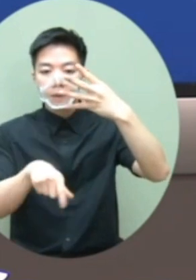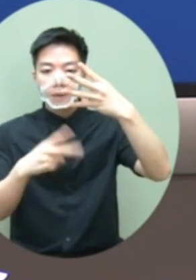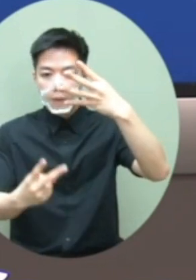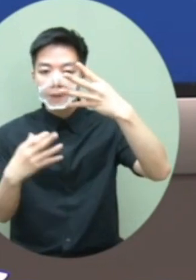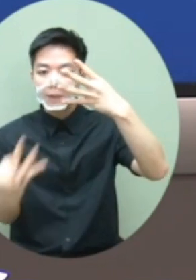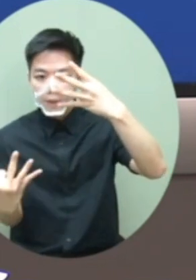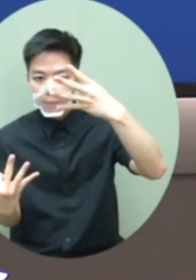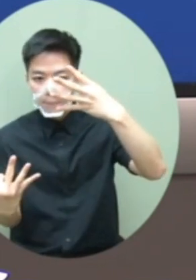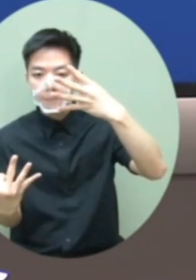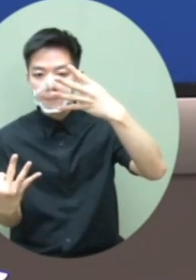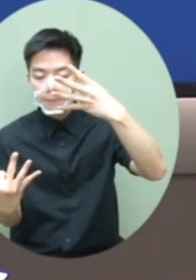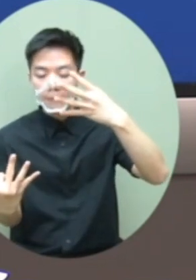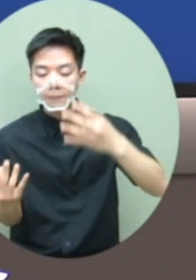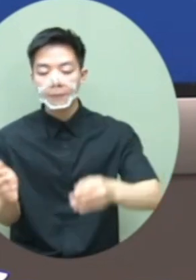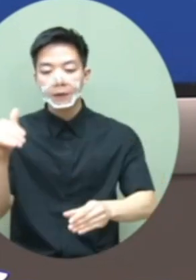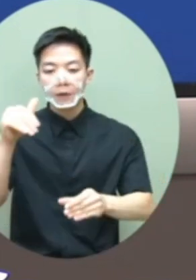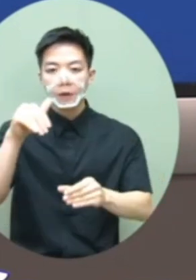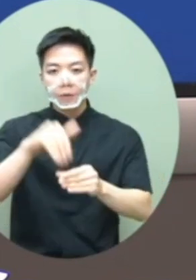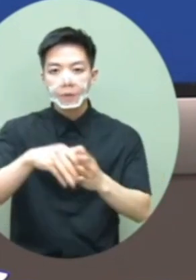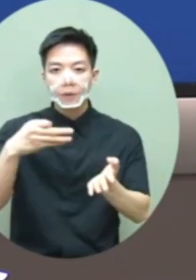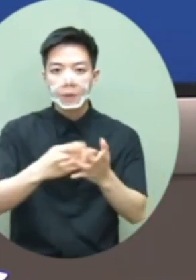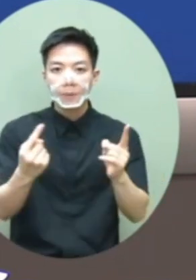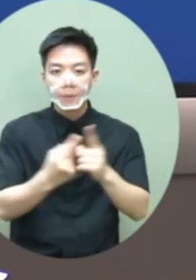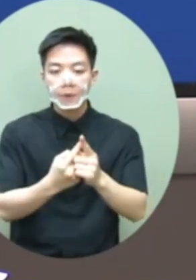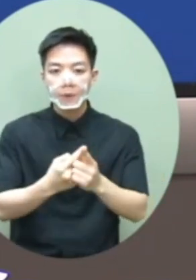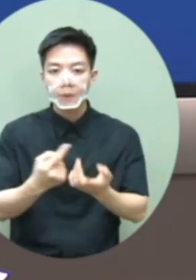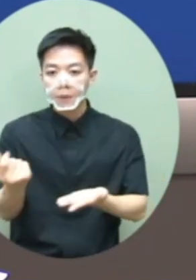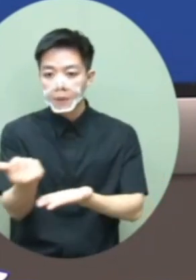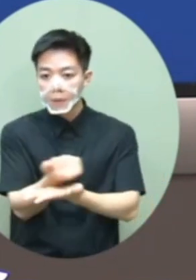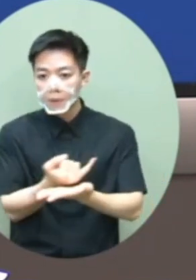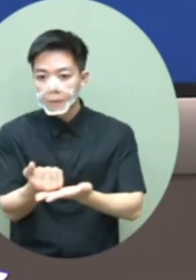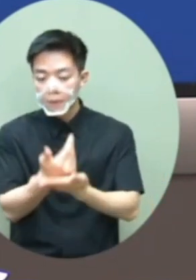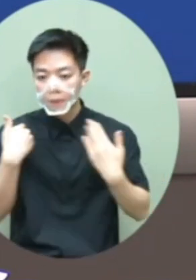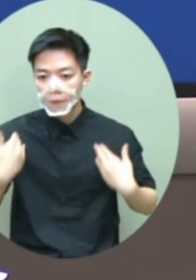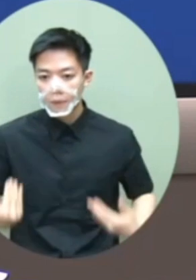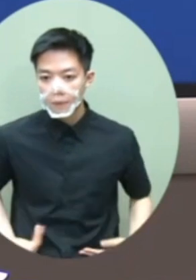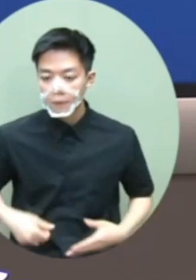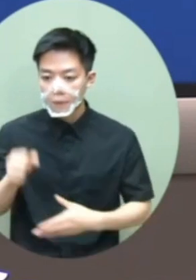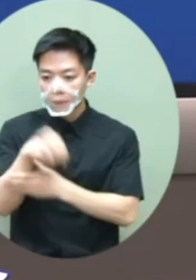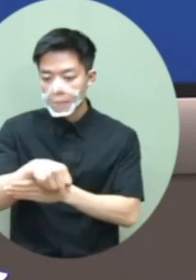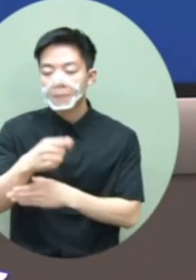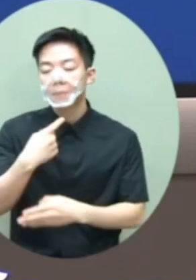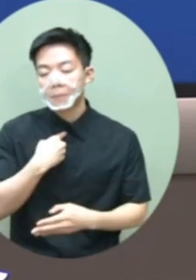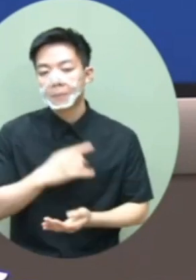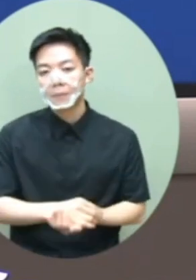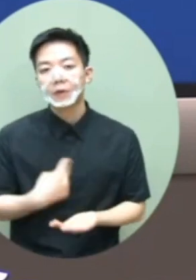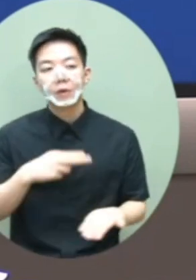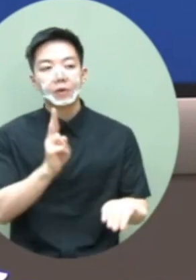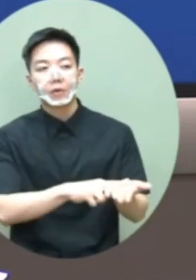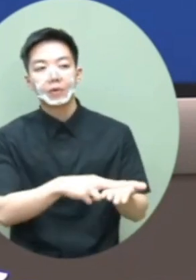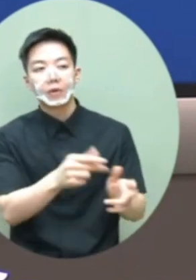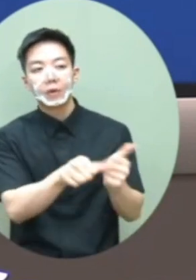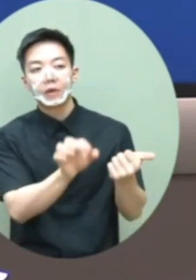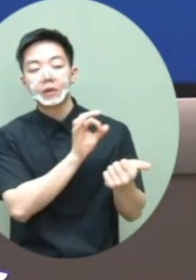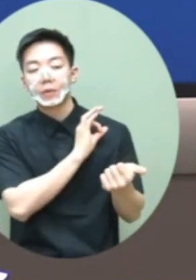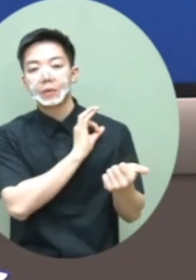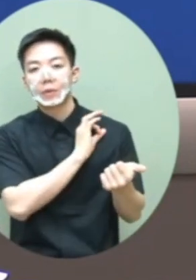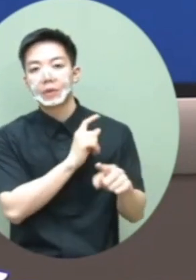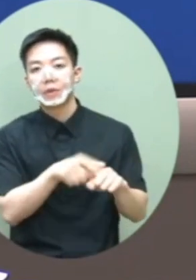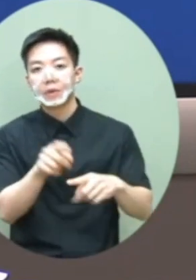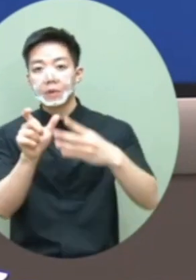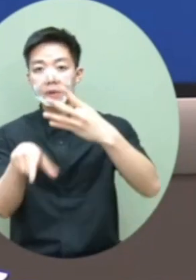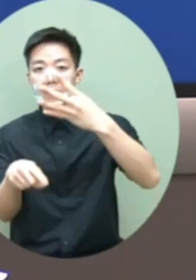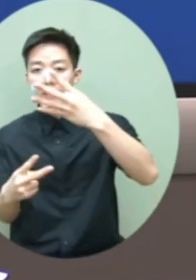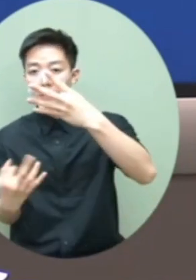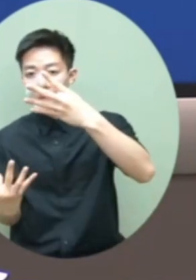咗嘅候選人啦，我係完全有信心咧，資格審查委員會會喺呢啲日子